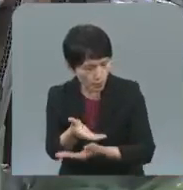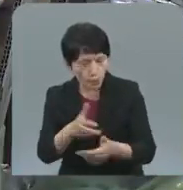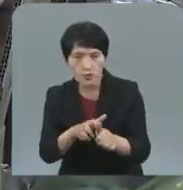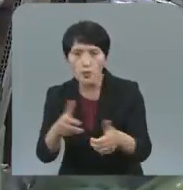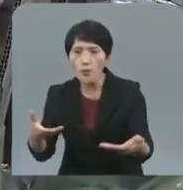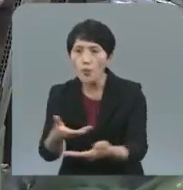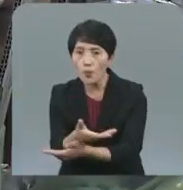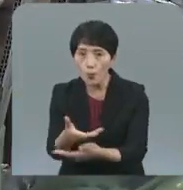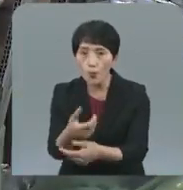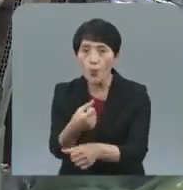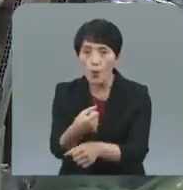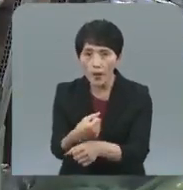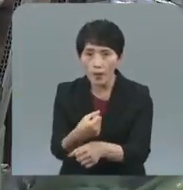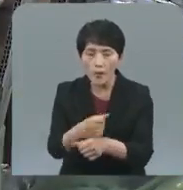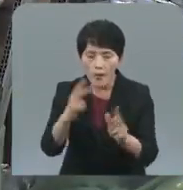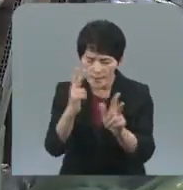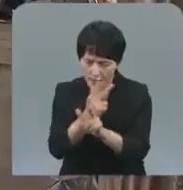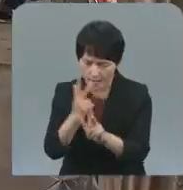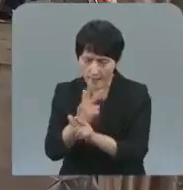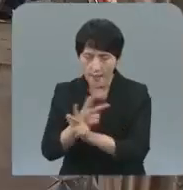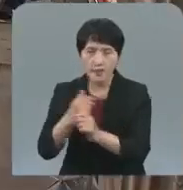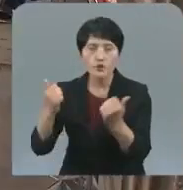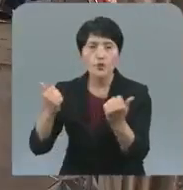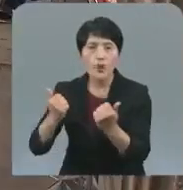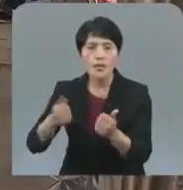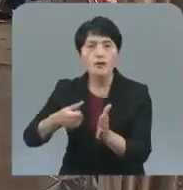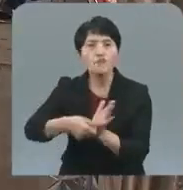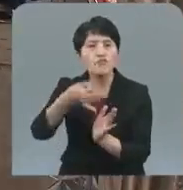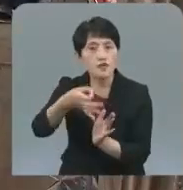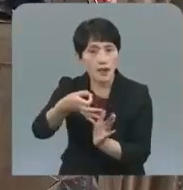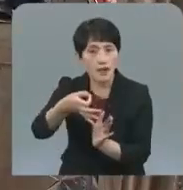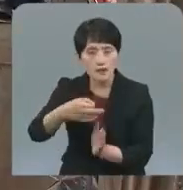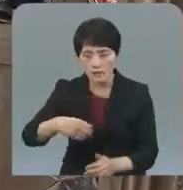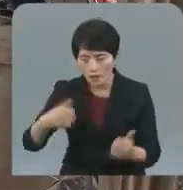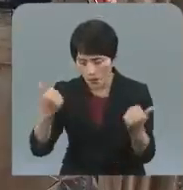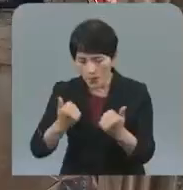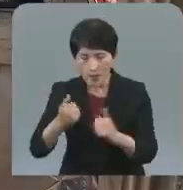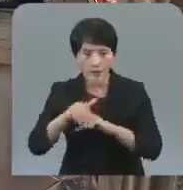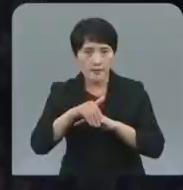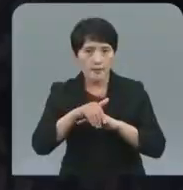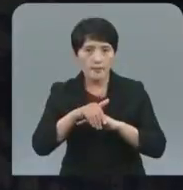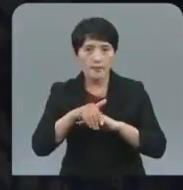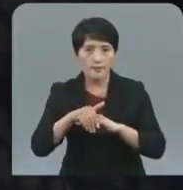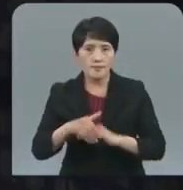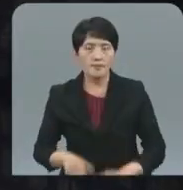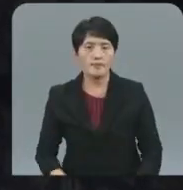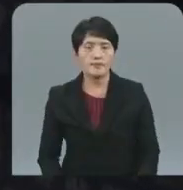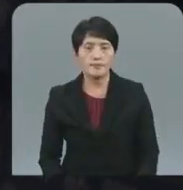周召开的物价管理次官会议上讨论需要部门间合作的事项。